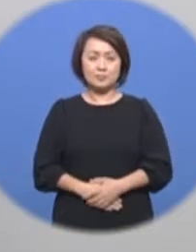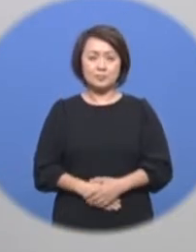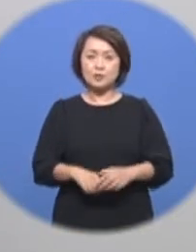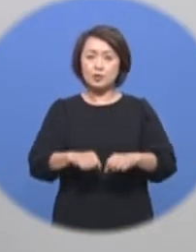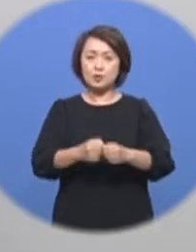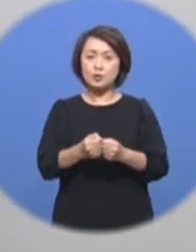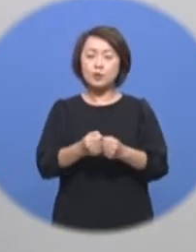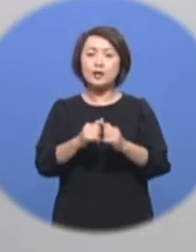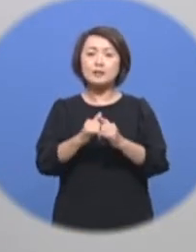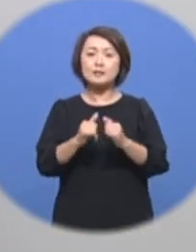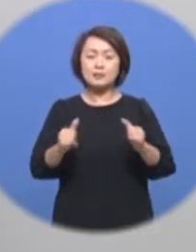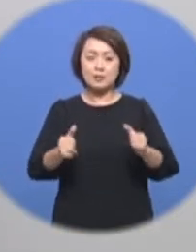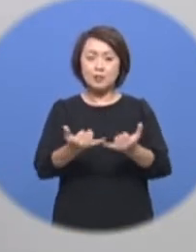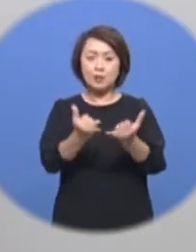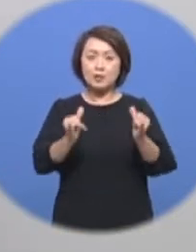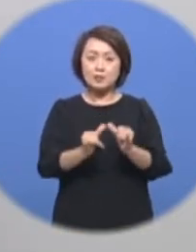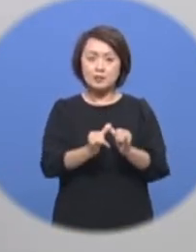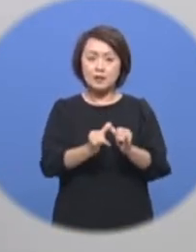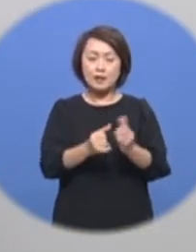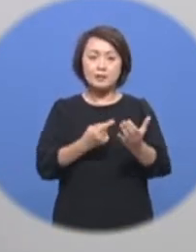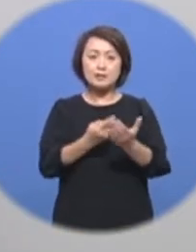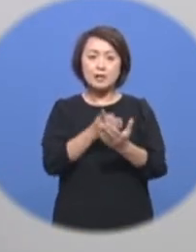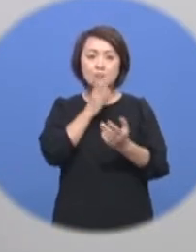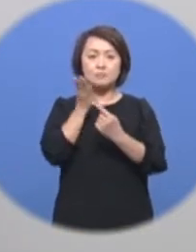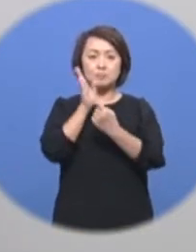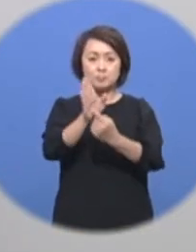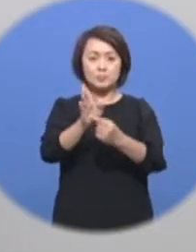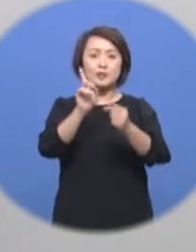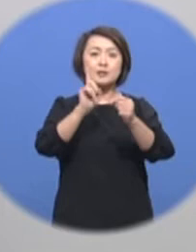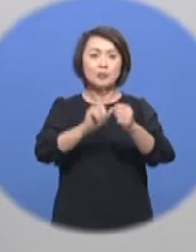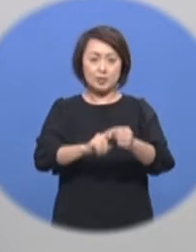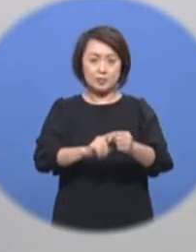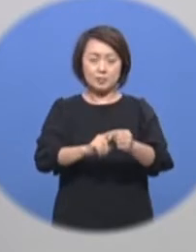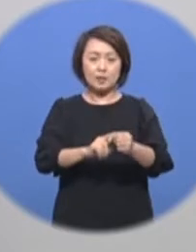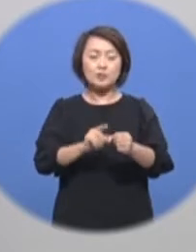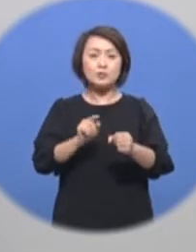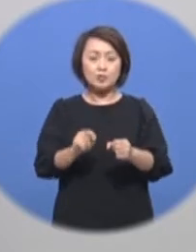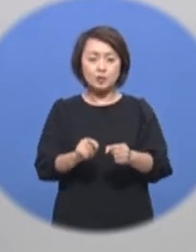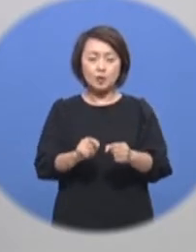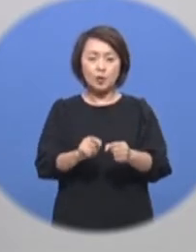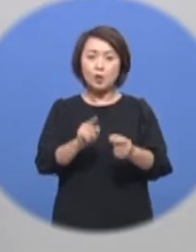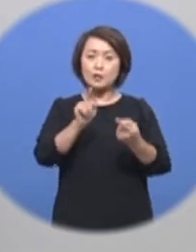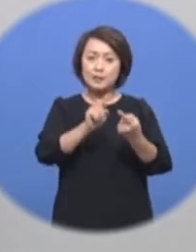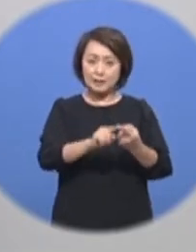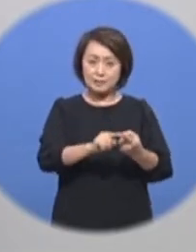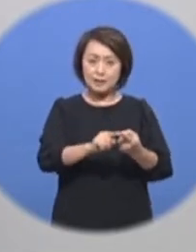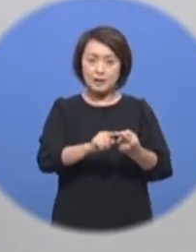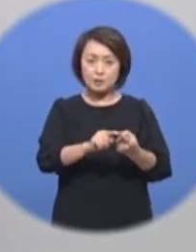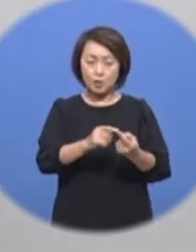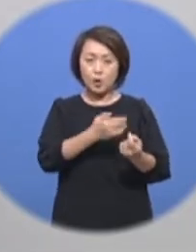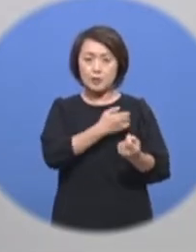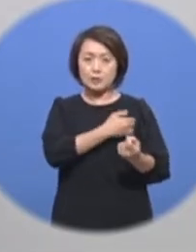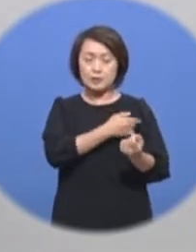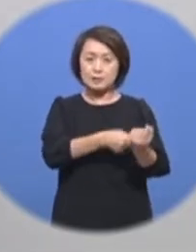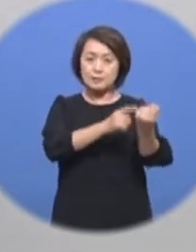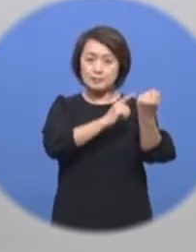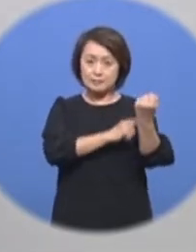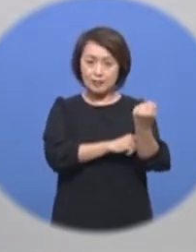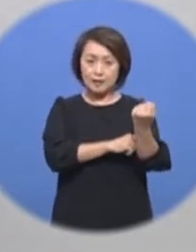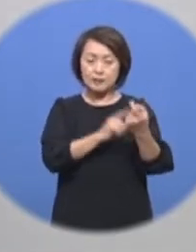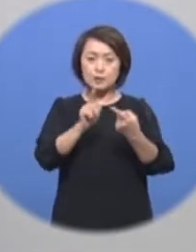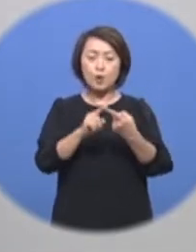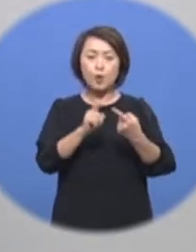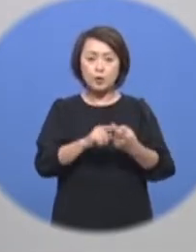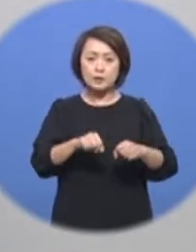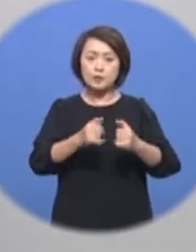障害者の社会参加の実現のためにはその適性と能力に応じた障害者の